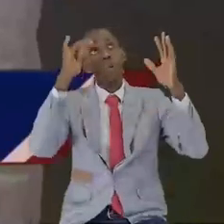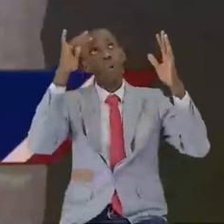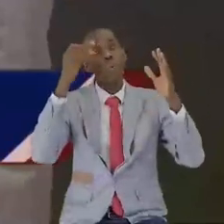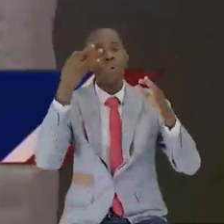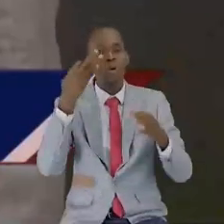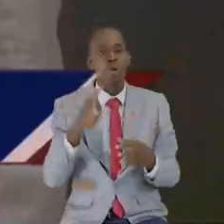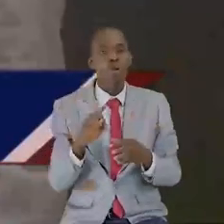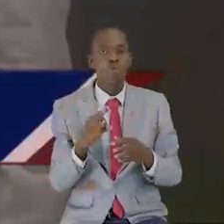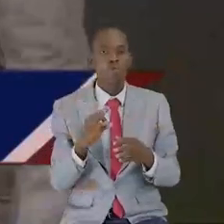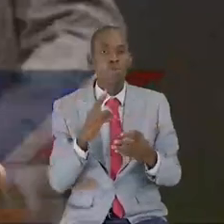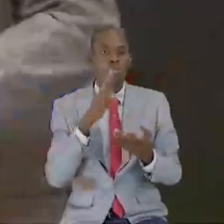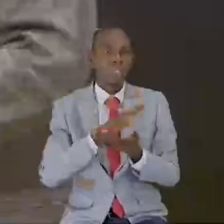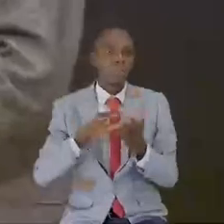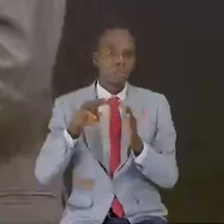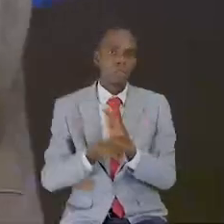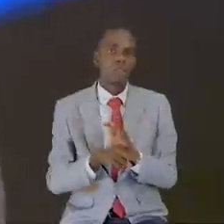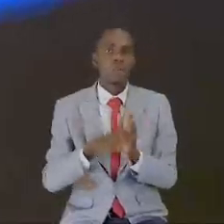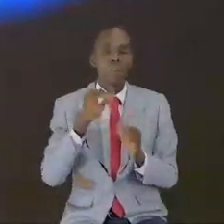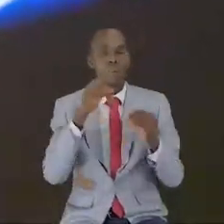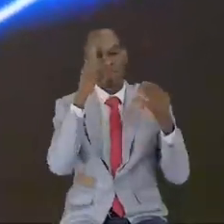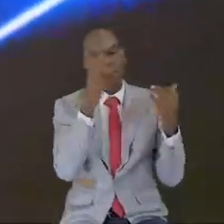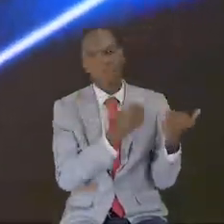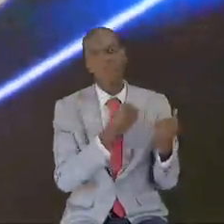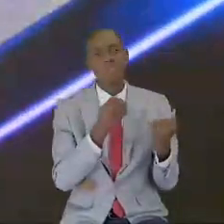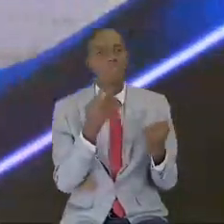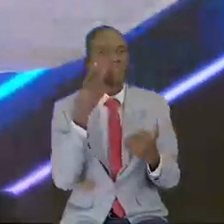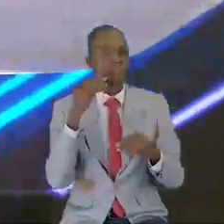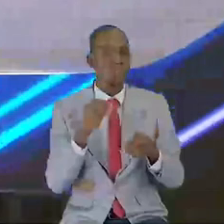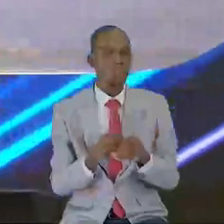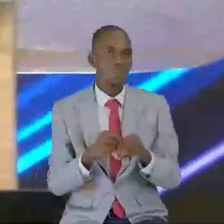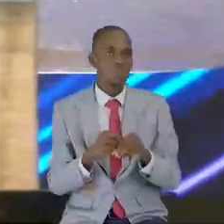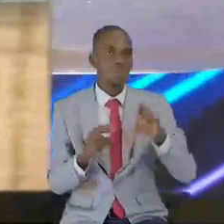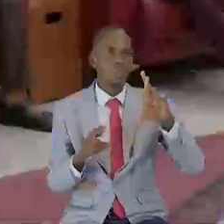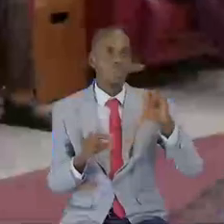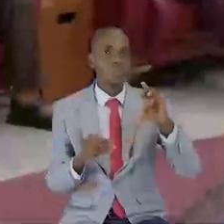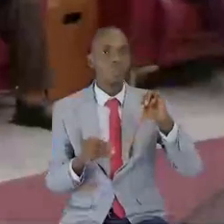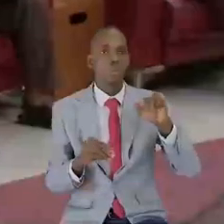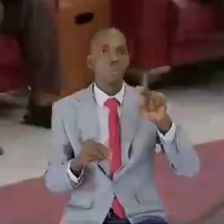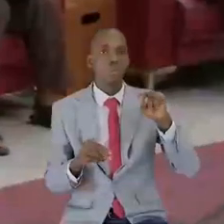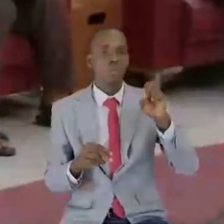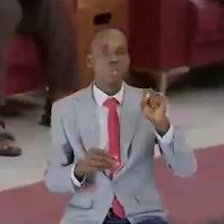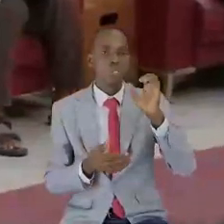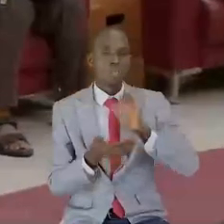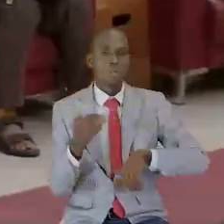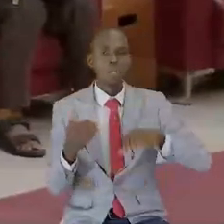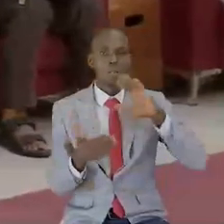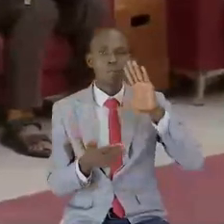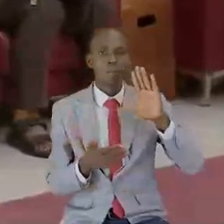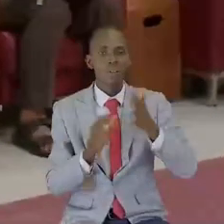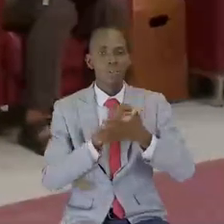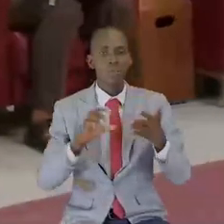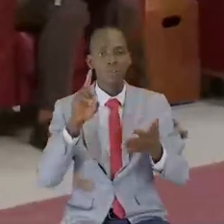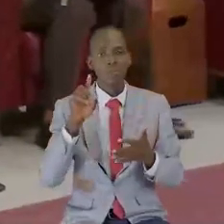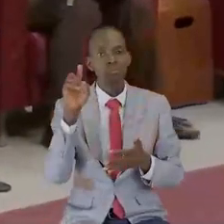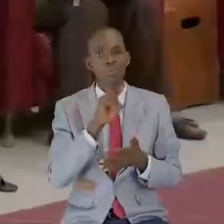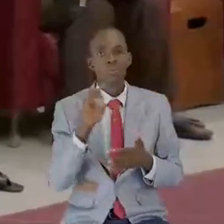L'espérance du juste par la foi au Seigneur. Romains 5, verset 1. Romains 5,